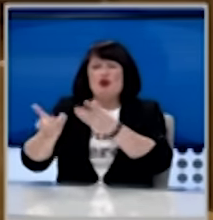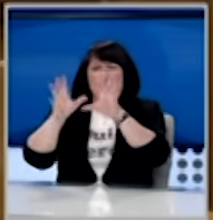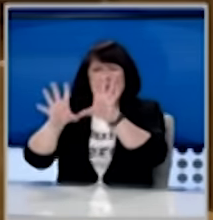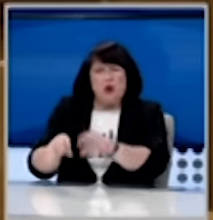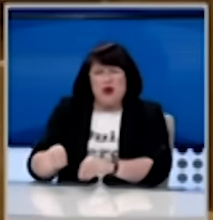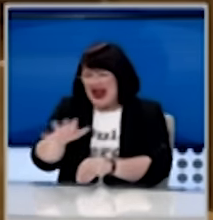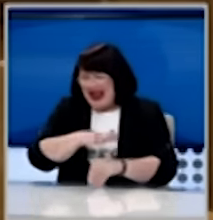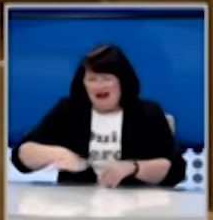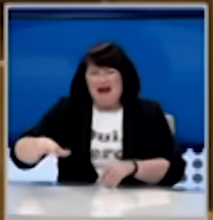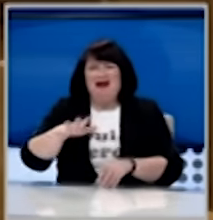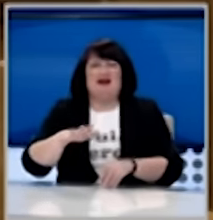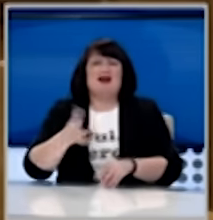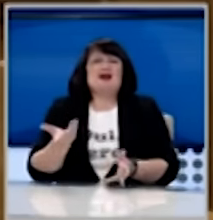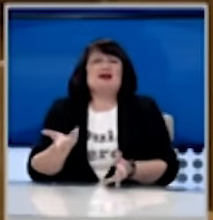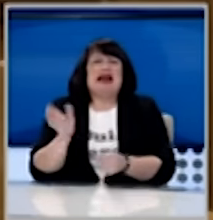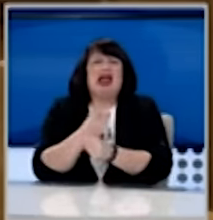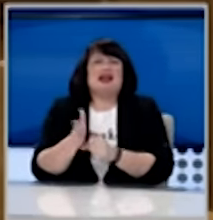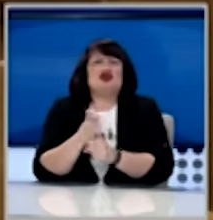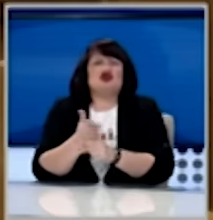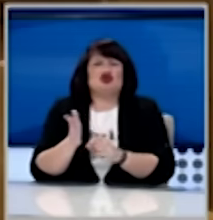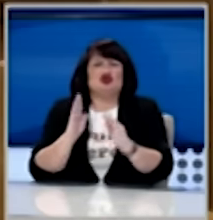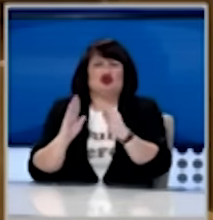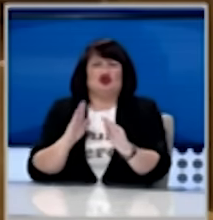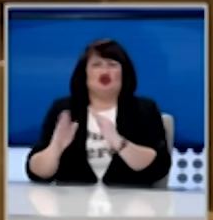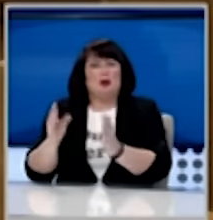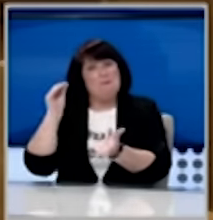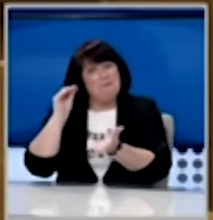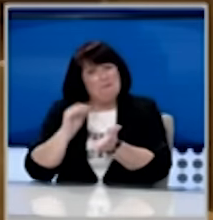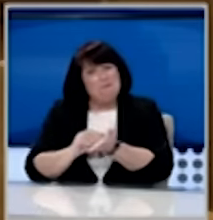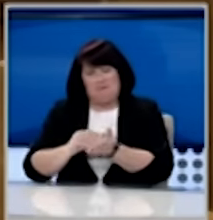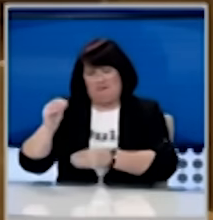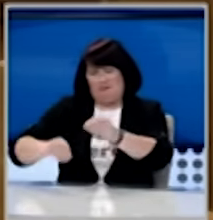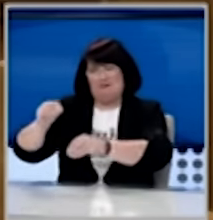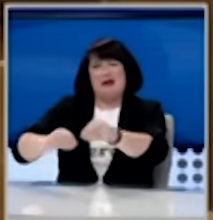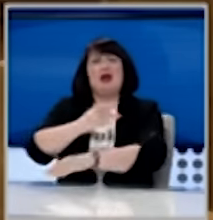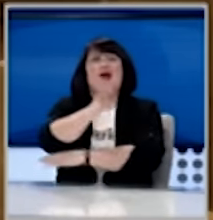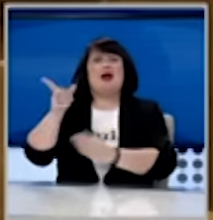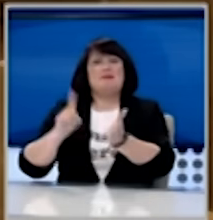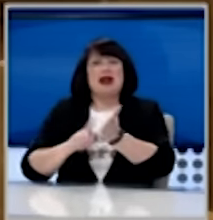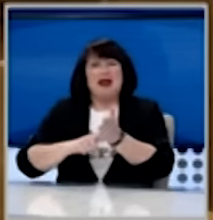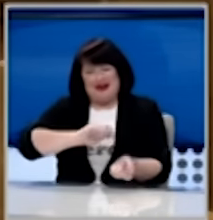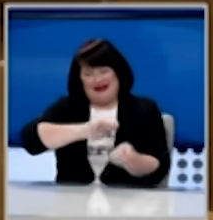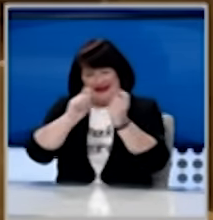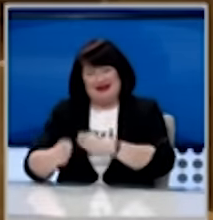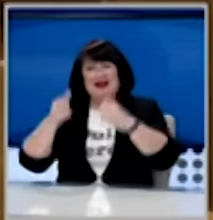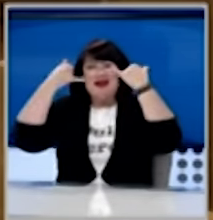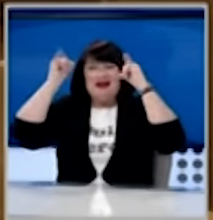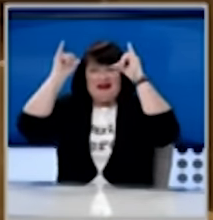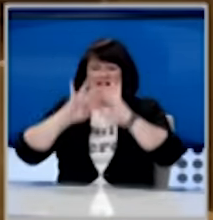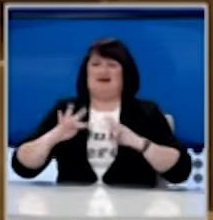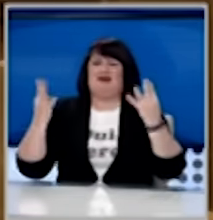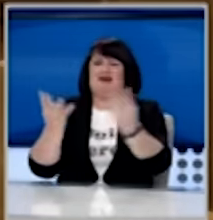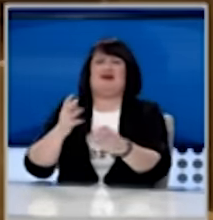εκμεταλλευτούν τις καμένες και κηρυγμένος αναδασωτέες εκτάσεις μετατρέποντάς τες σε κτηνοτροφικές και